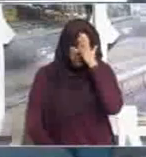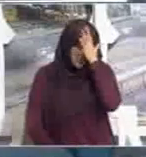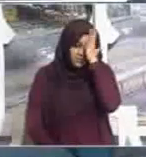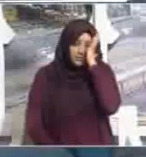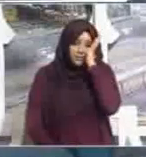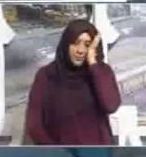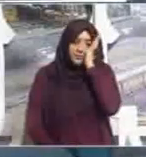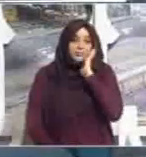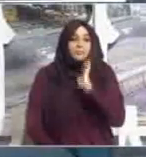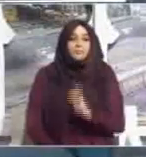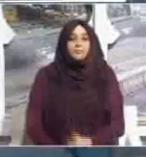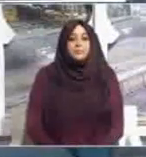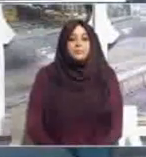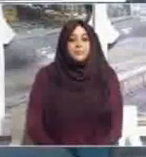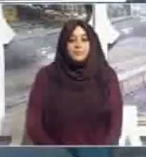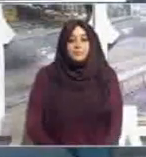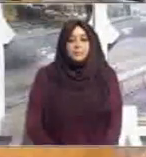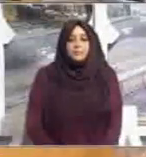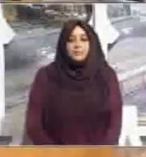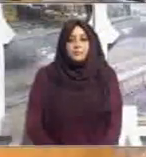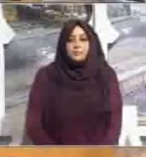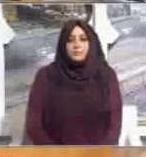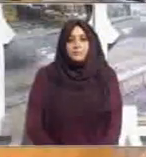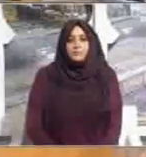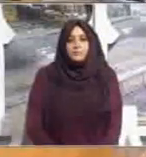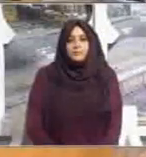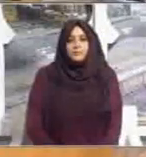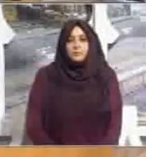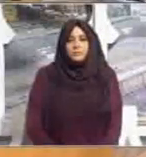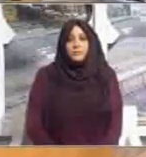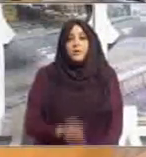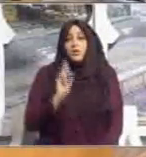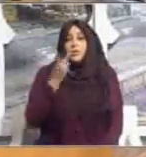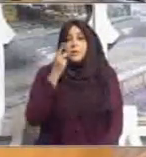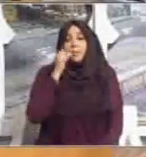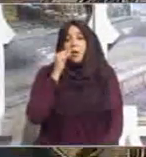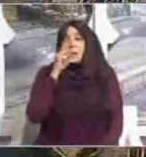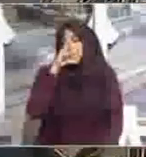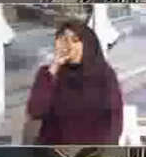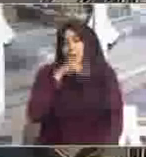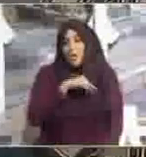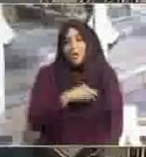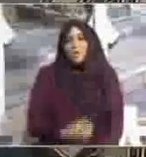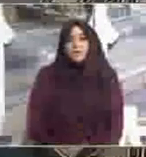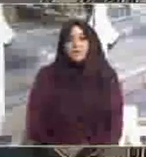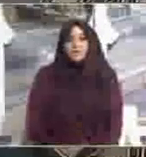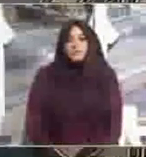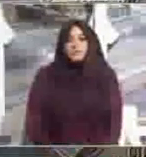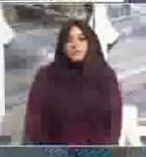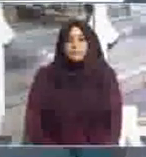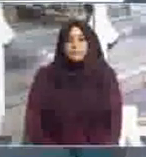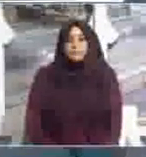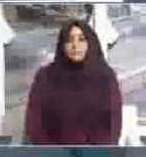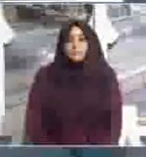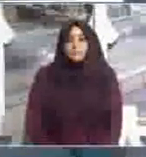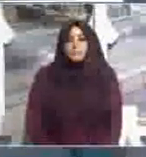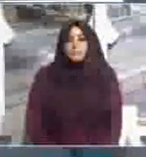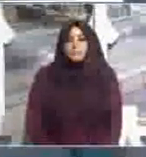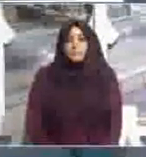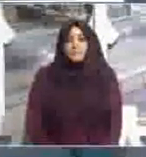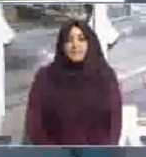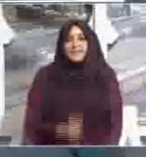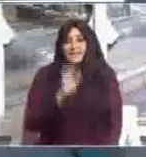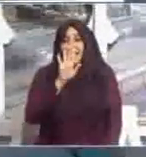له تاع راجلي هذا الثاني اللي توفى. نجاوبك ان شاء الله الحاجه نجاوبك. هاتنا نحكي